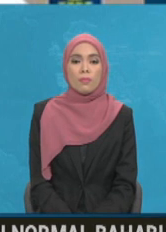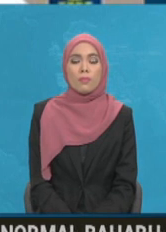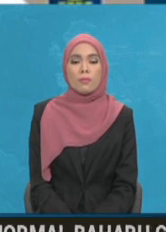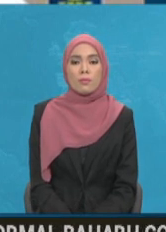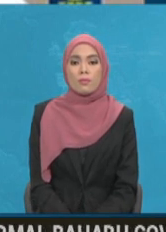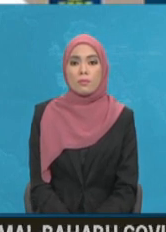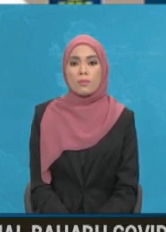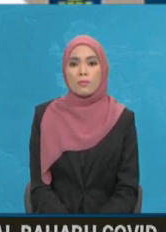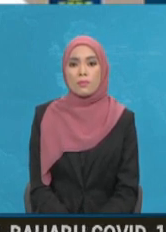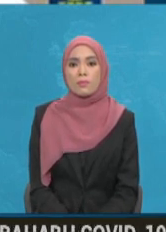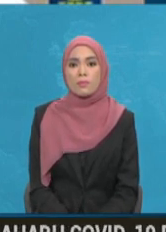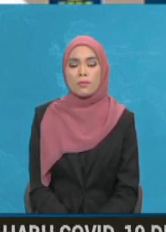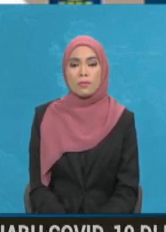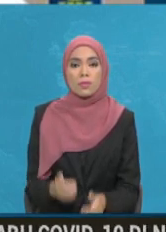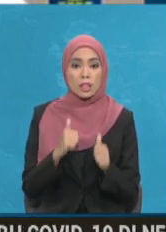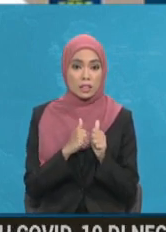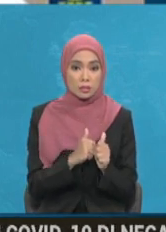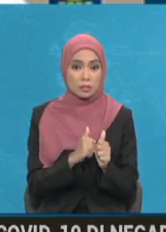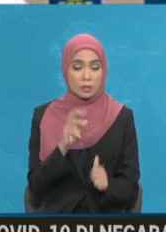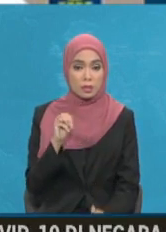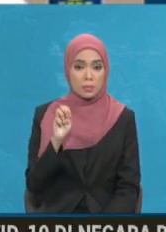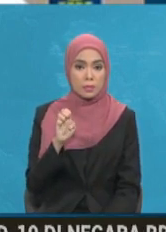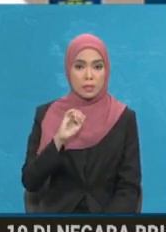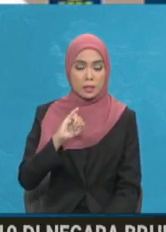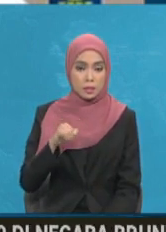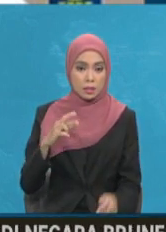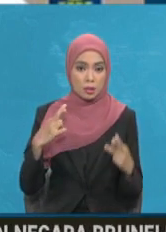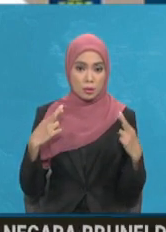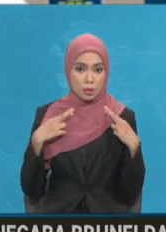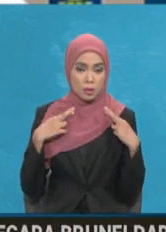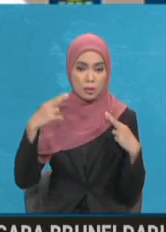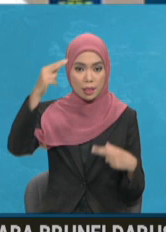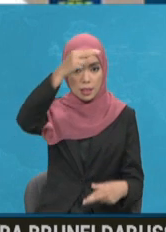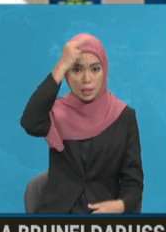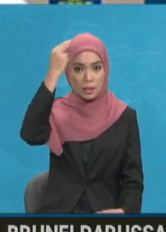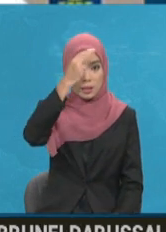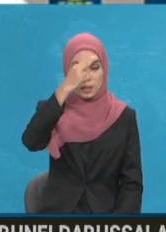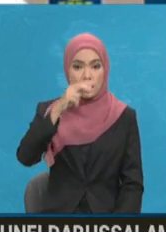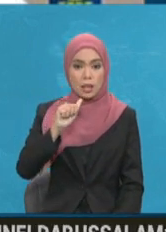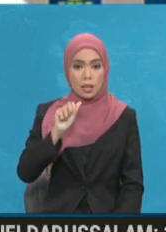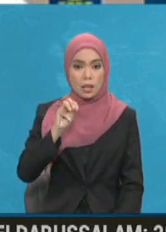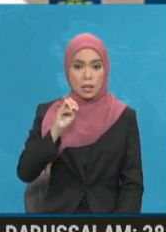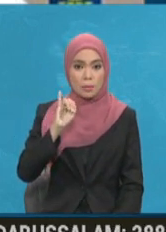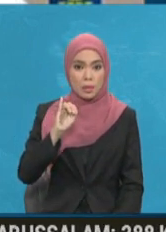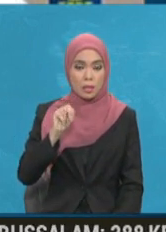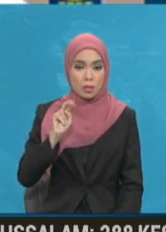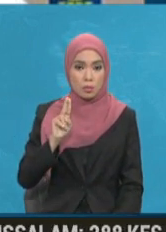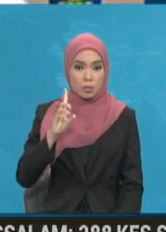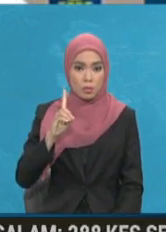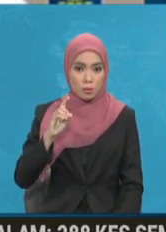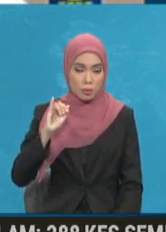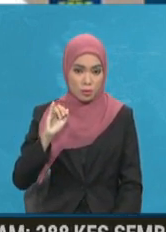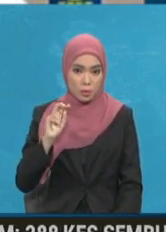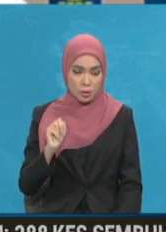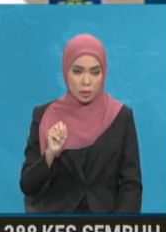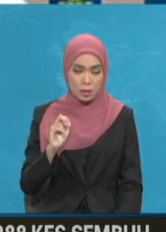antara ia menyertainya meja Jenderal bersara Datu peduga Sri Haji Aminuddin Ihsan bintihan orang kaya Saiful